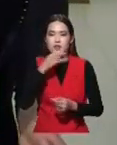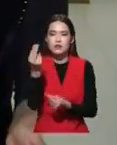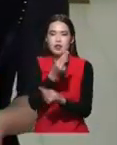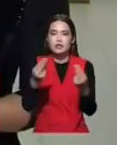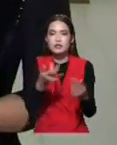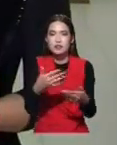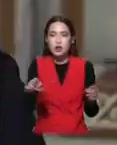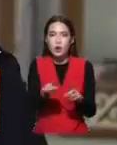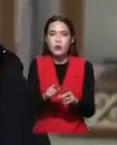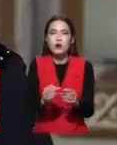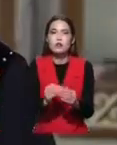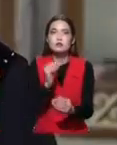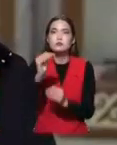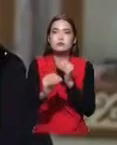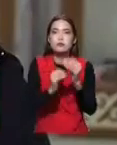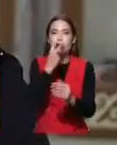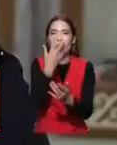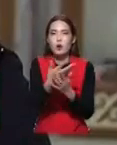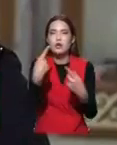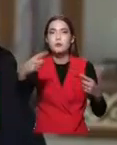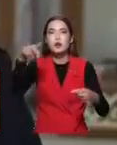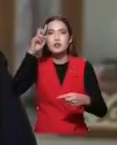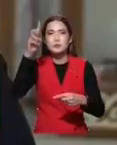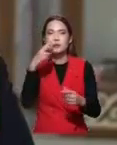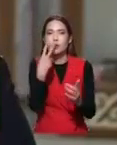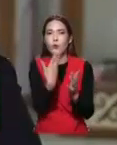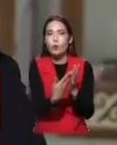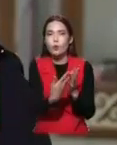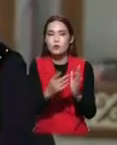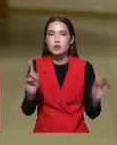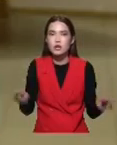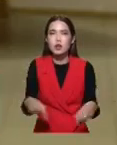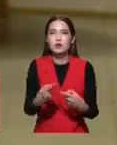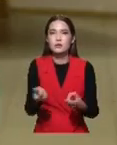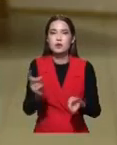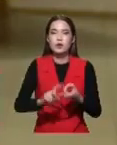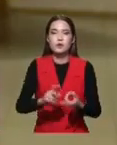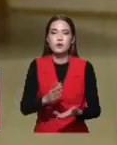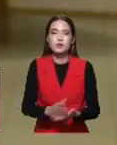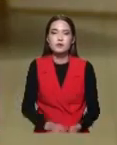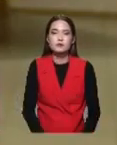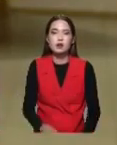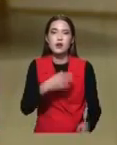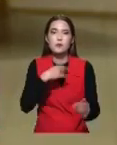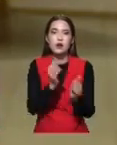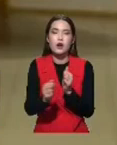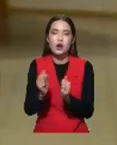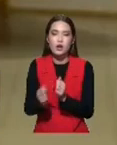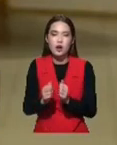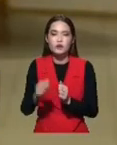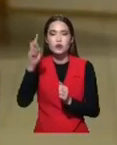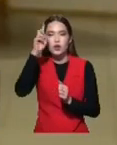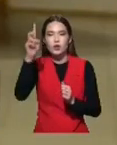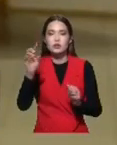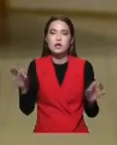жаңағы айтқандай көтеру. Басқа мемлекеттерге қатысуға жолдама бергіміз келеді. Жастар рухы әрдайым қазақ идентикасын